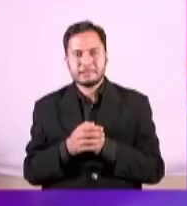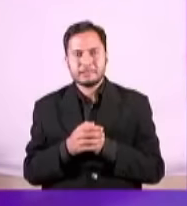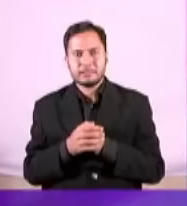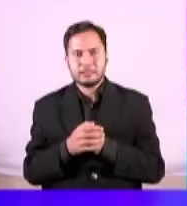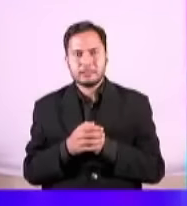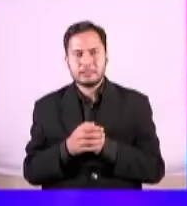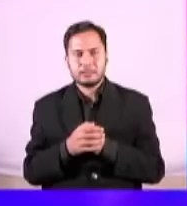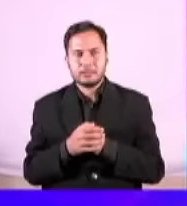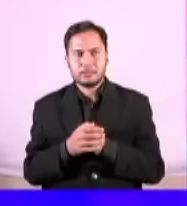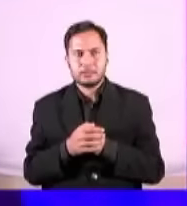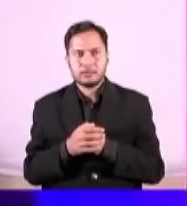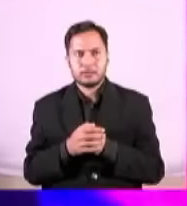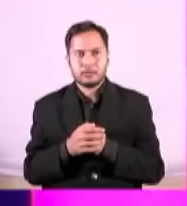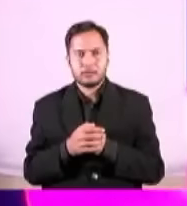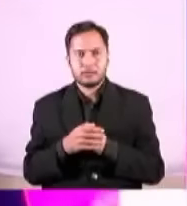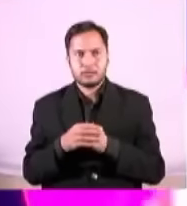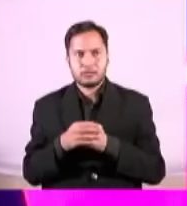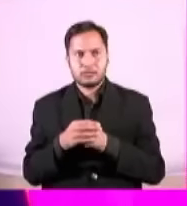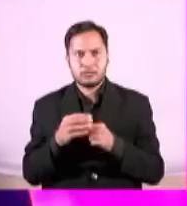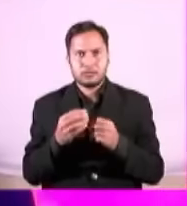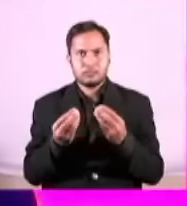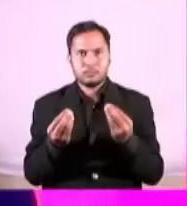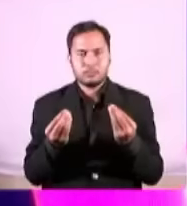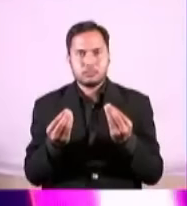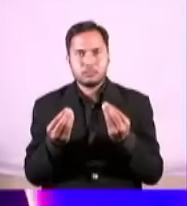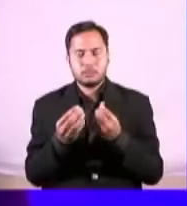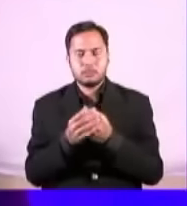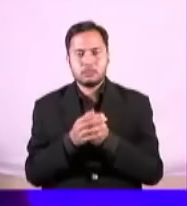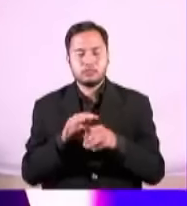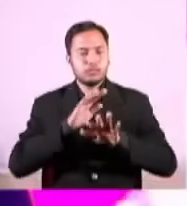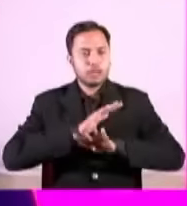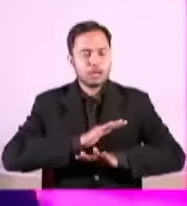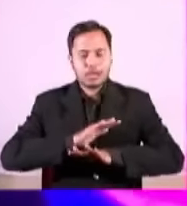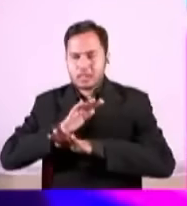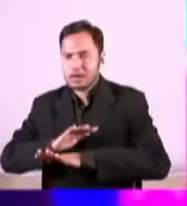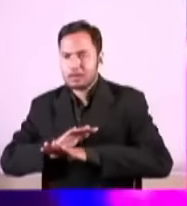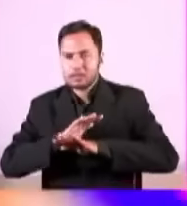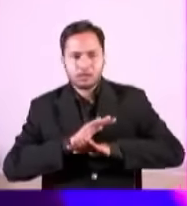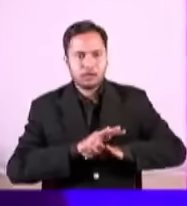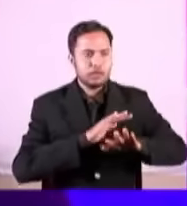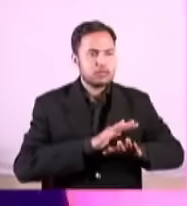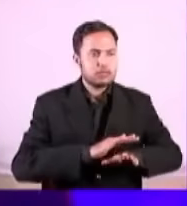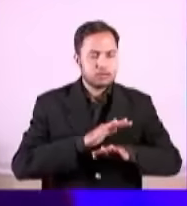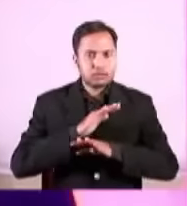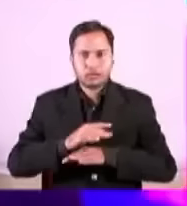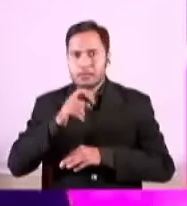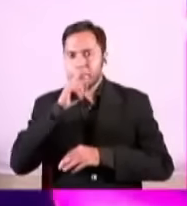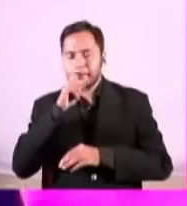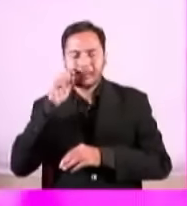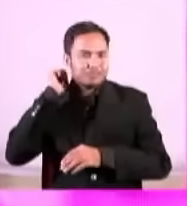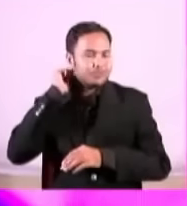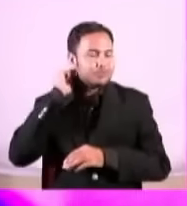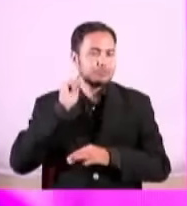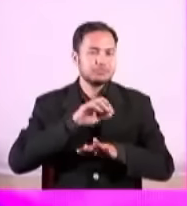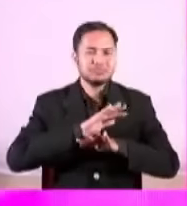nomor urus sat kita Mohon tenang mohon kondusi ya kita Mohon Bapak Ibu tetap dalam kondusif